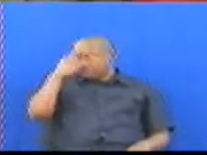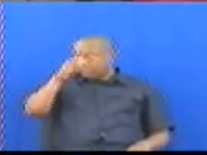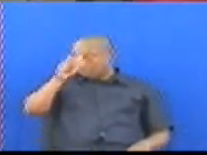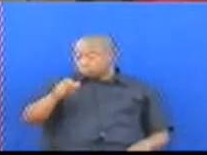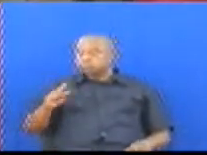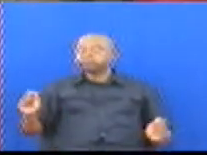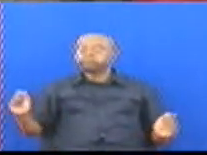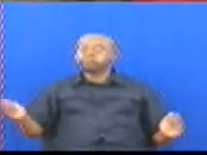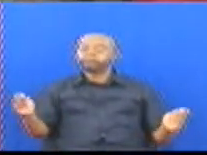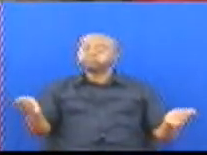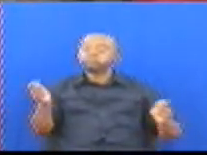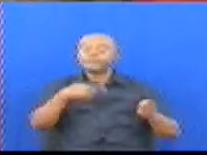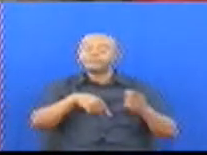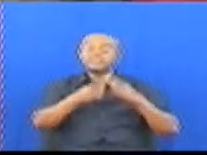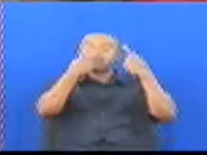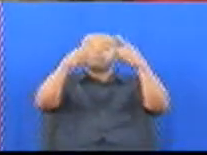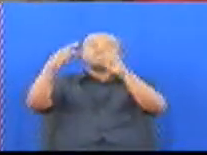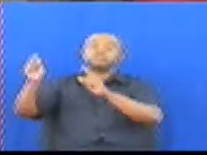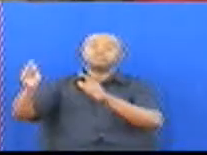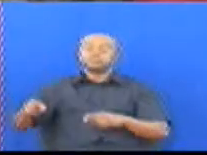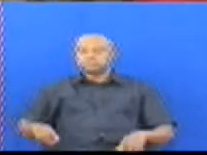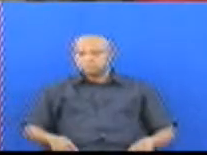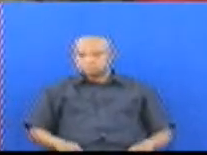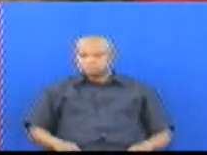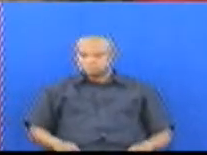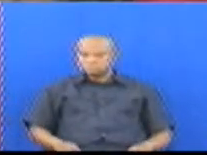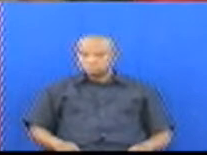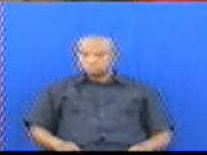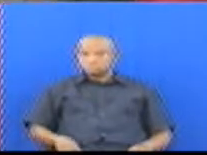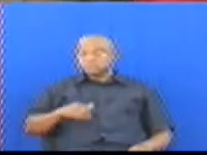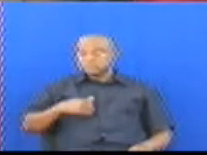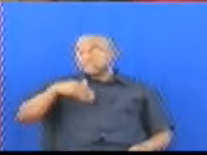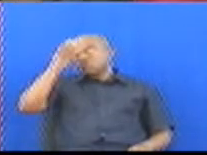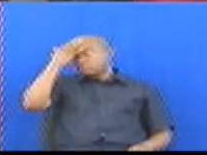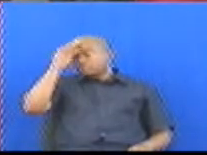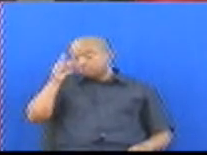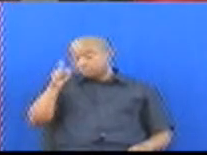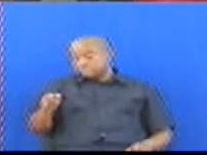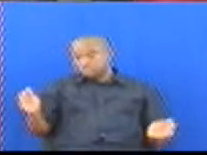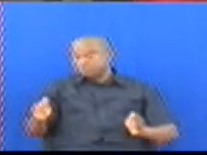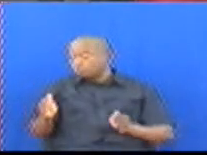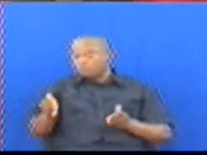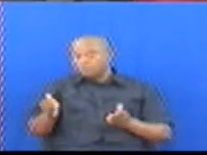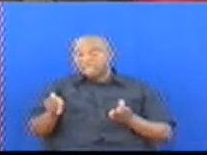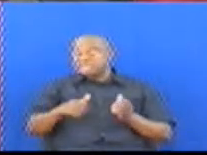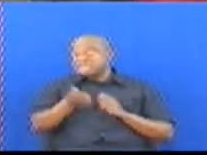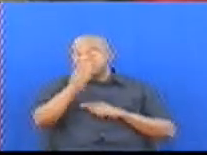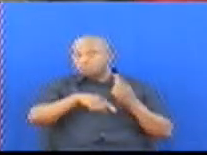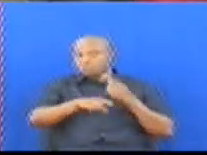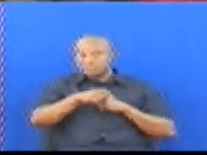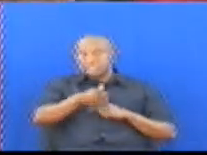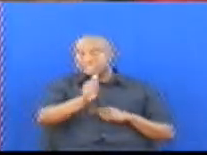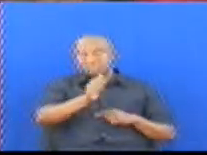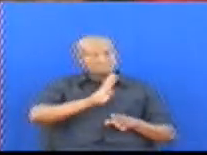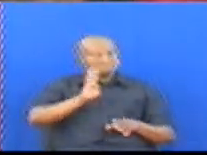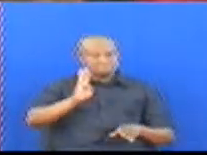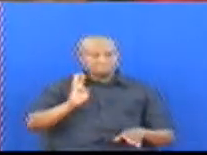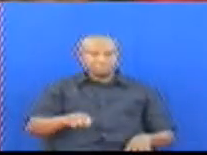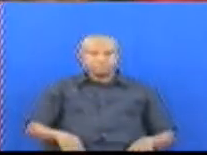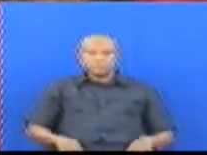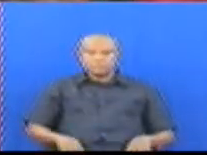na tunafahamu mifugo akili yake haiwezi kuingia yenyewe, lazima